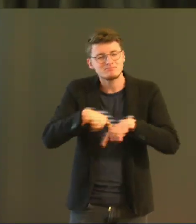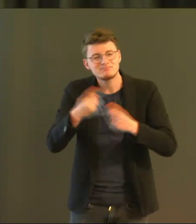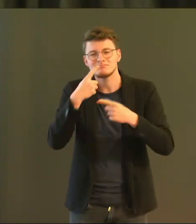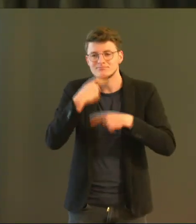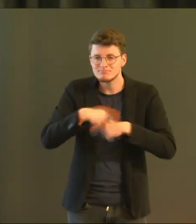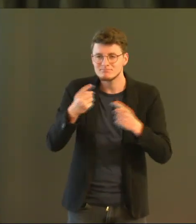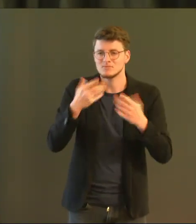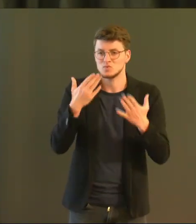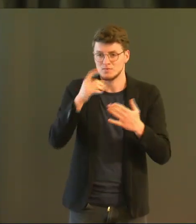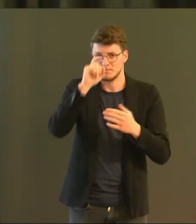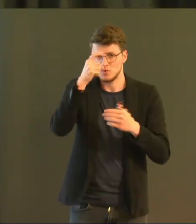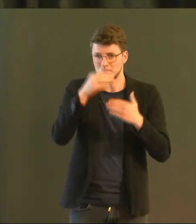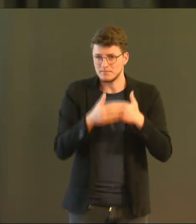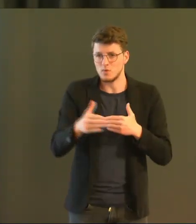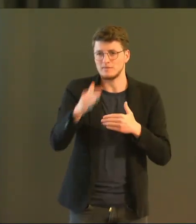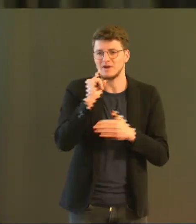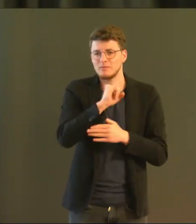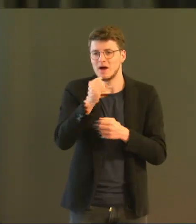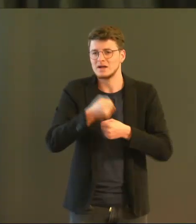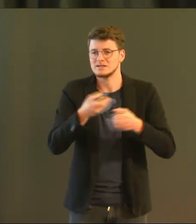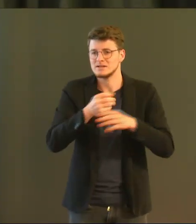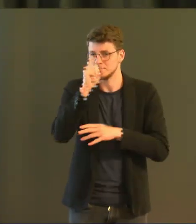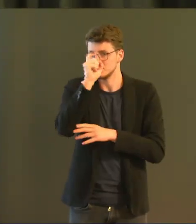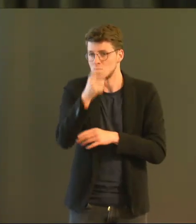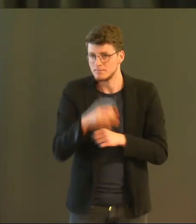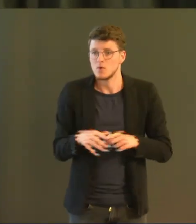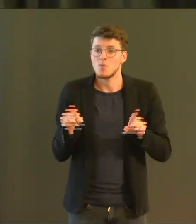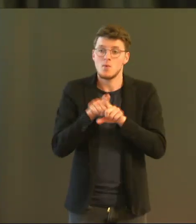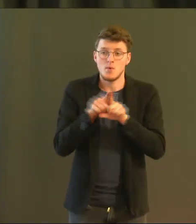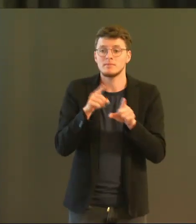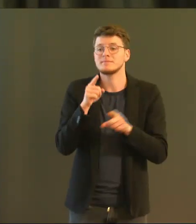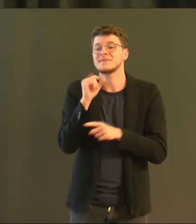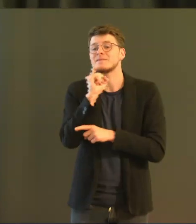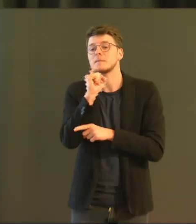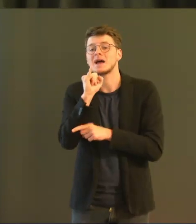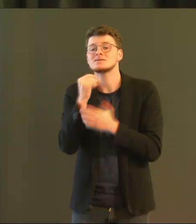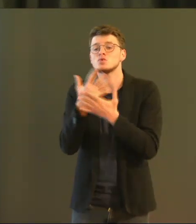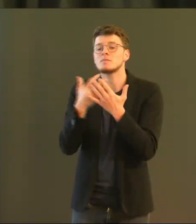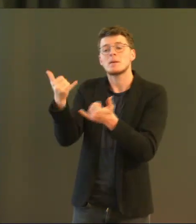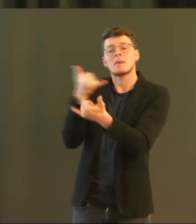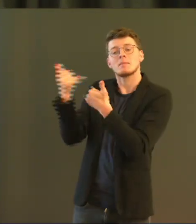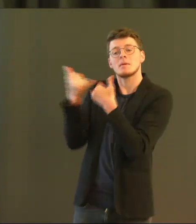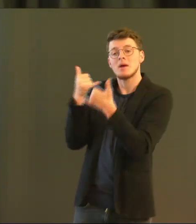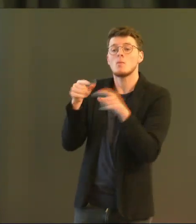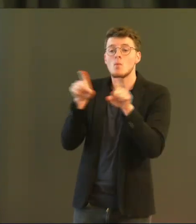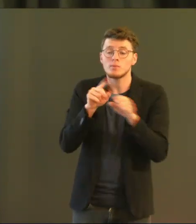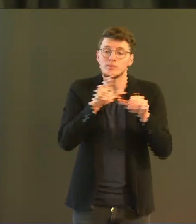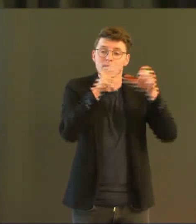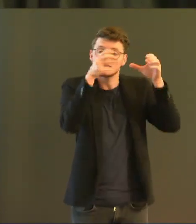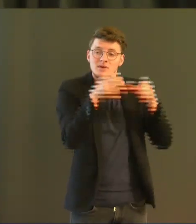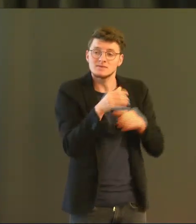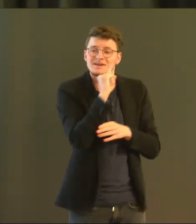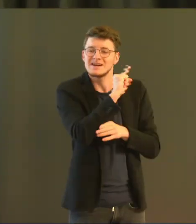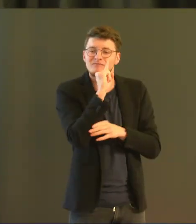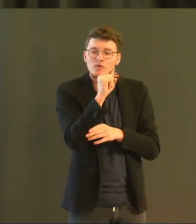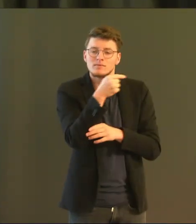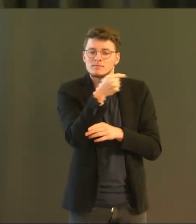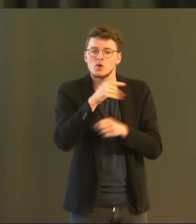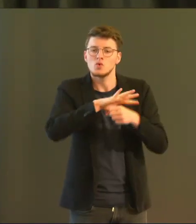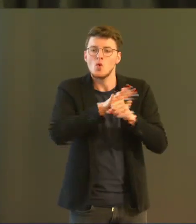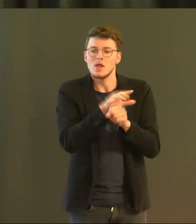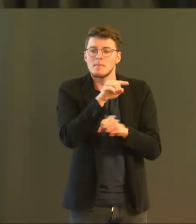hauts cris atteint pharmacie numéro de big sight info strycova navires us food and social amis des médias rudes et rocks